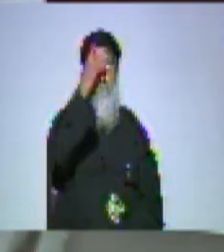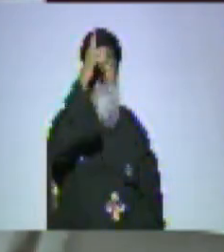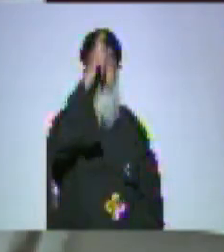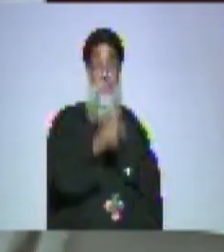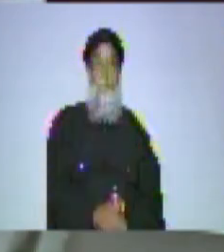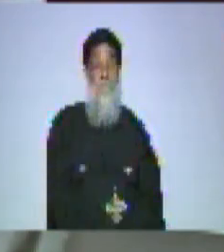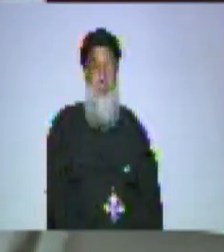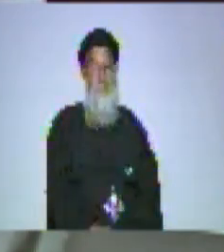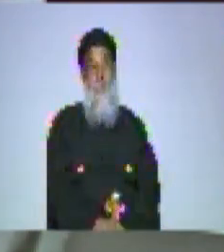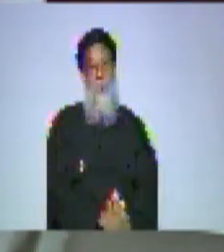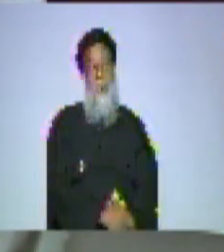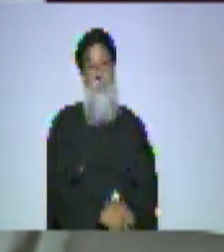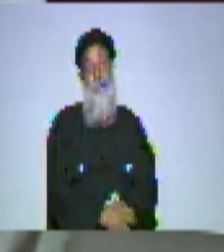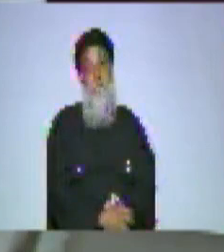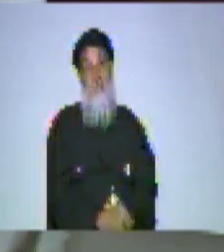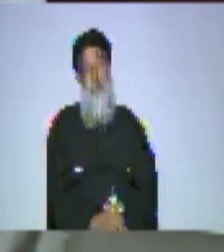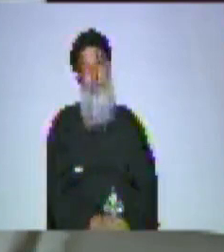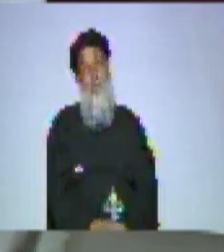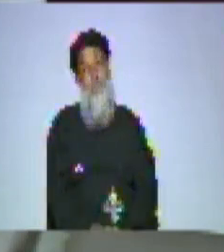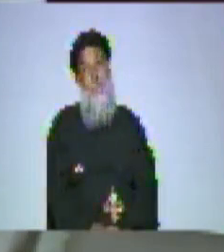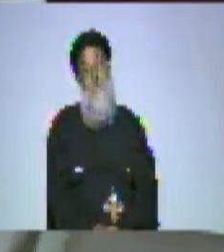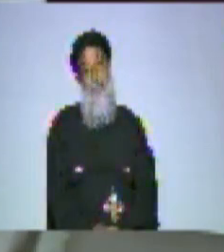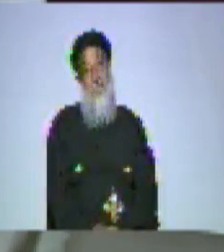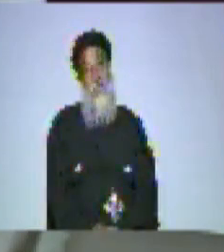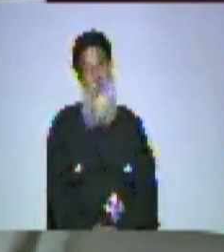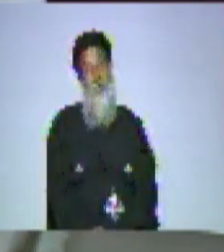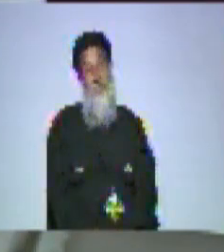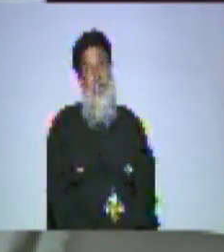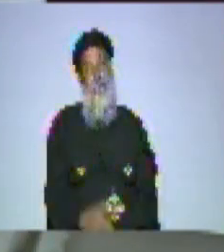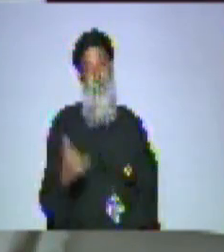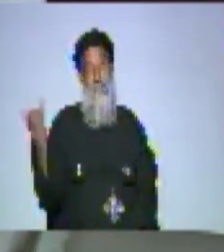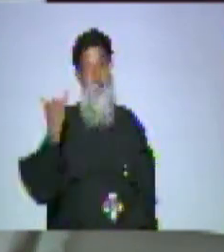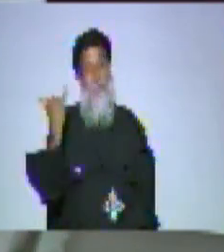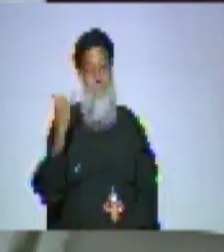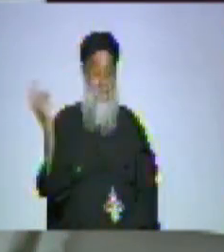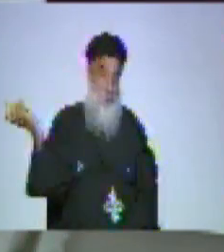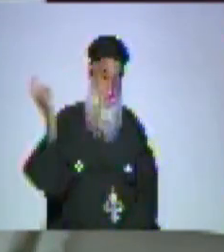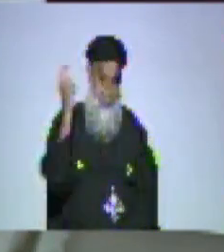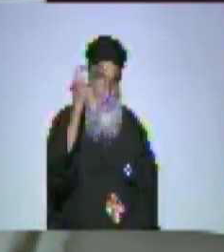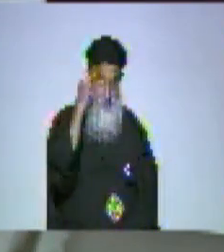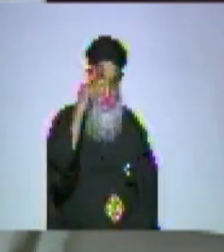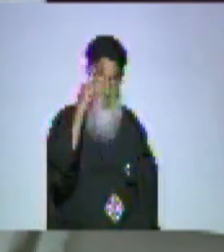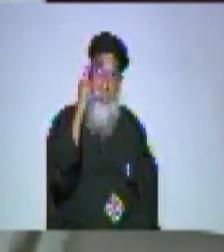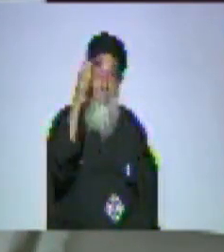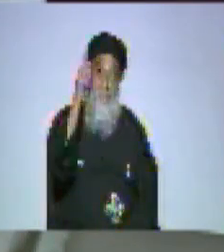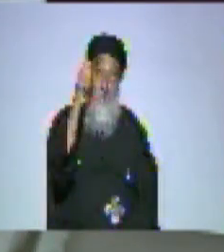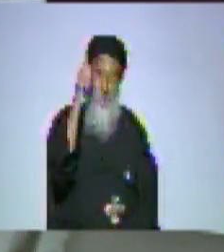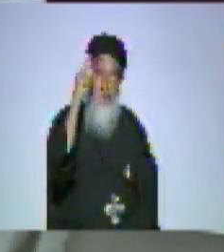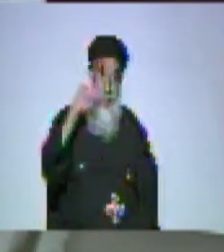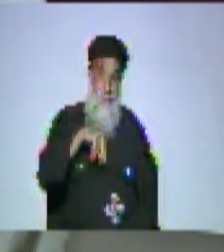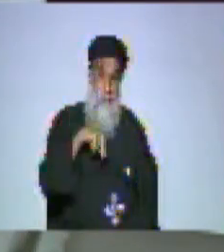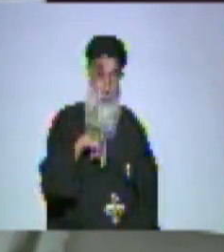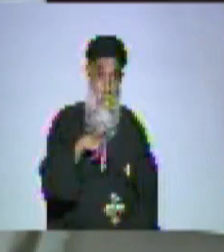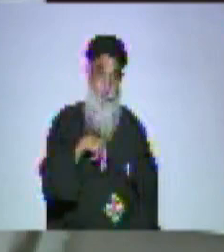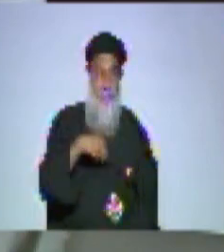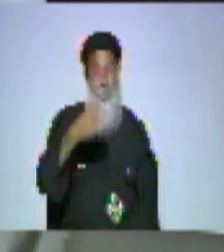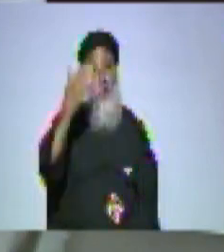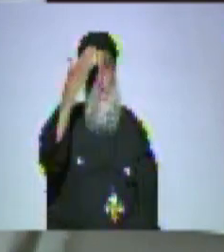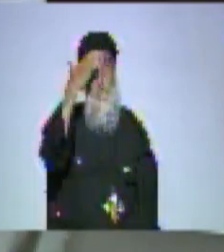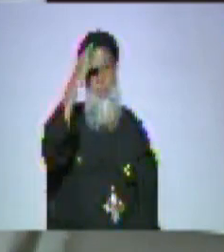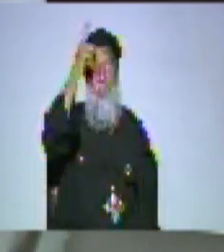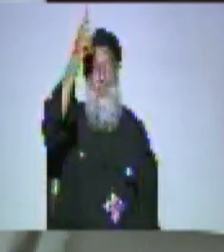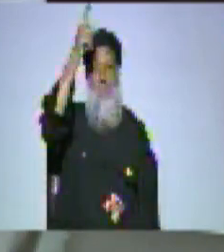ربنا فمهم قوي ان احنا نبقى مدركين ان المطلوب البركه